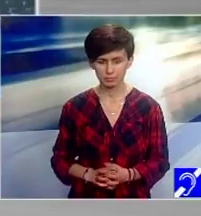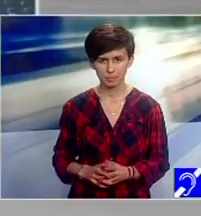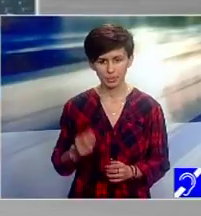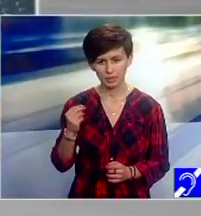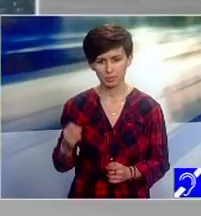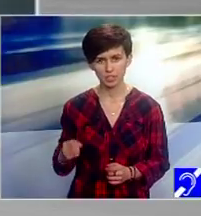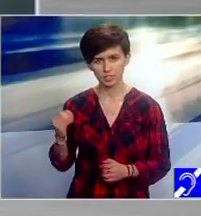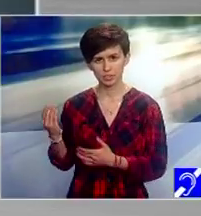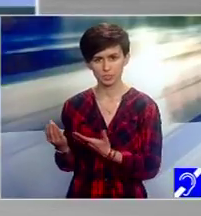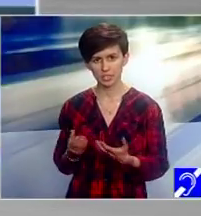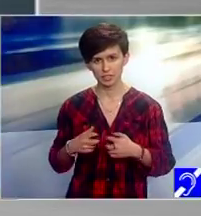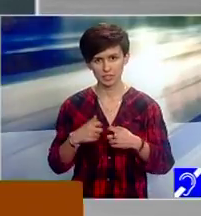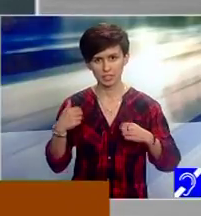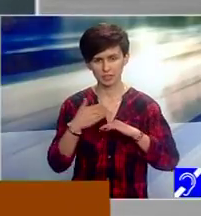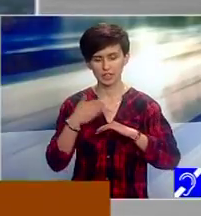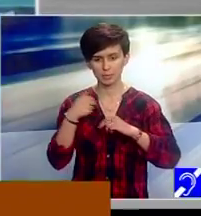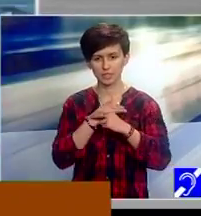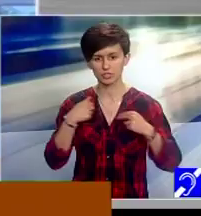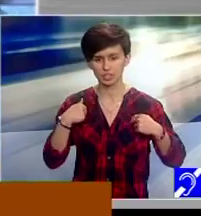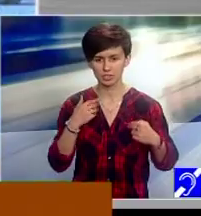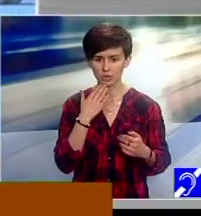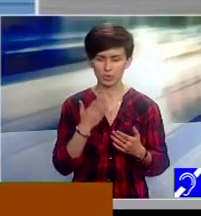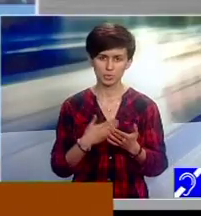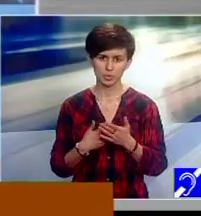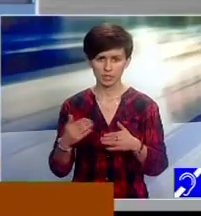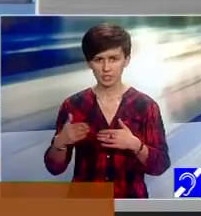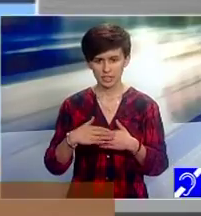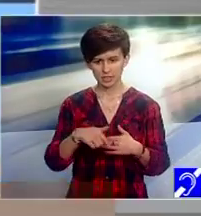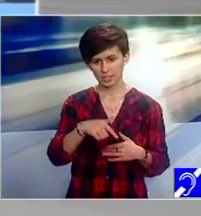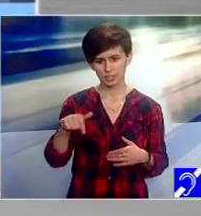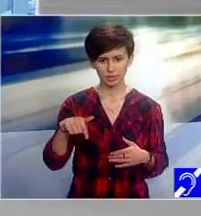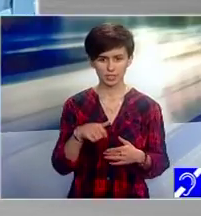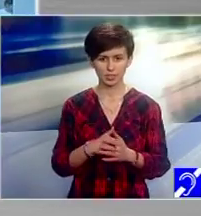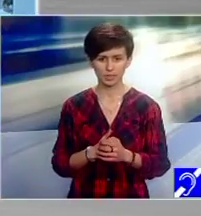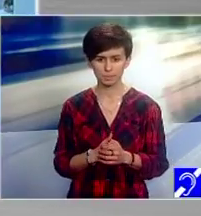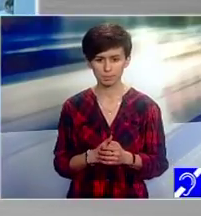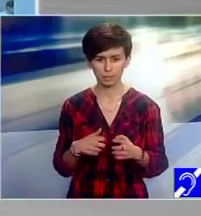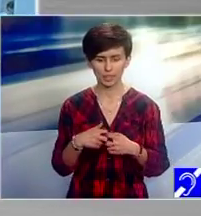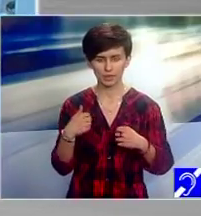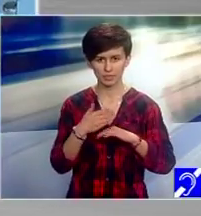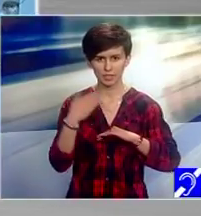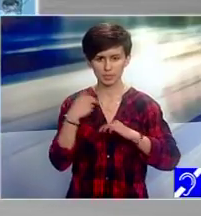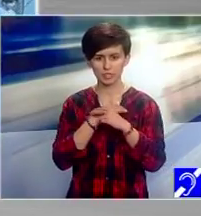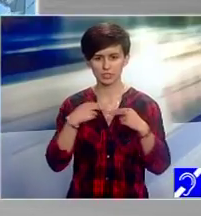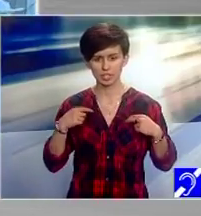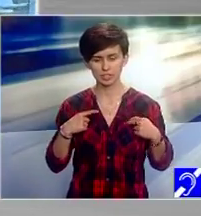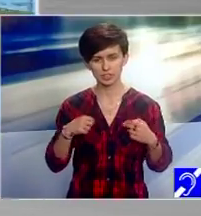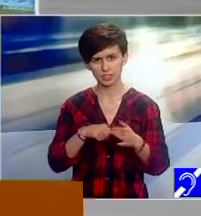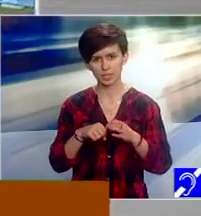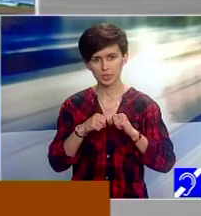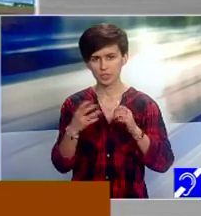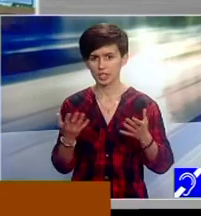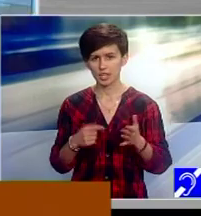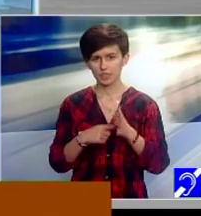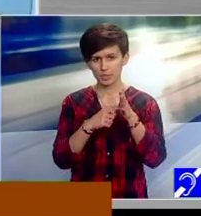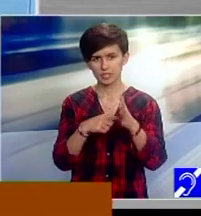Doamnelor, domnilor, bun găsit la Fără Prejudecăți. Eu sunt Ovidiu Damian și vă mulțumesc că sunteți alături de noi. Fără Prejudecăți este emisiunea în care vă prezentăm